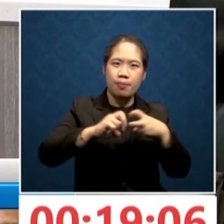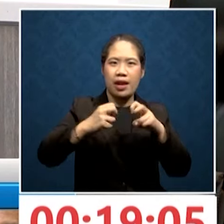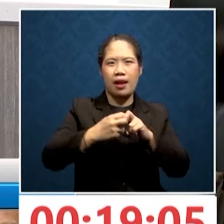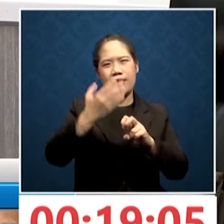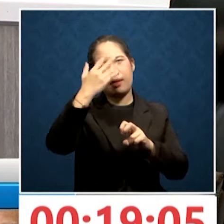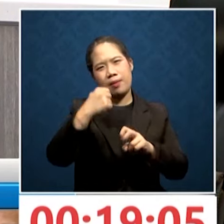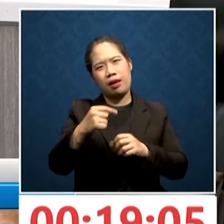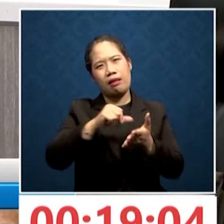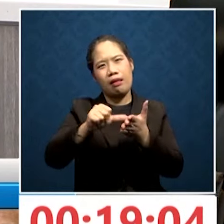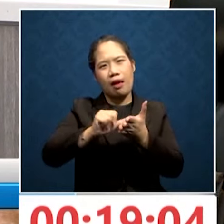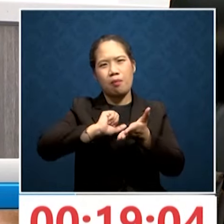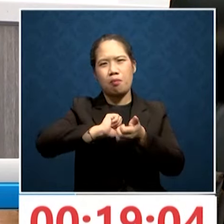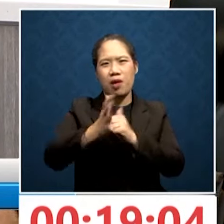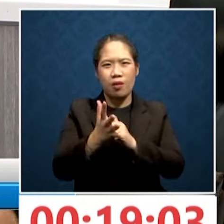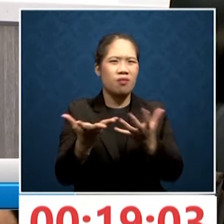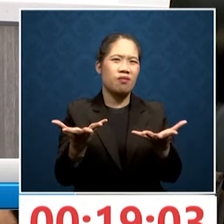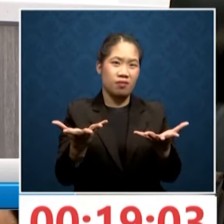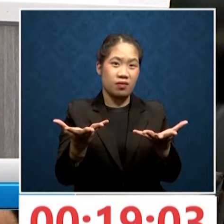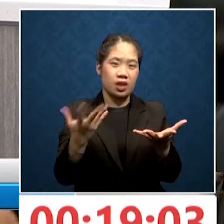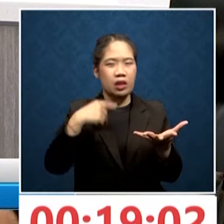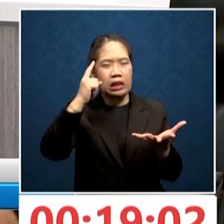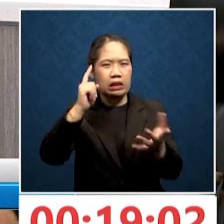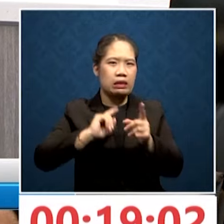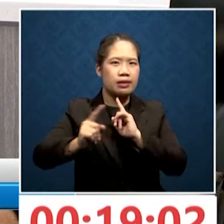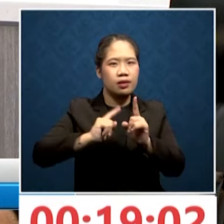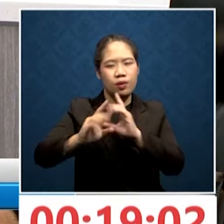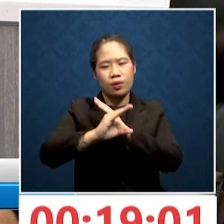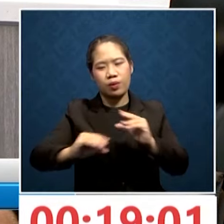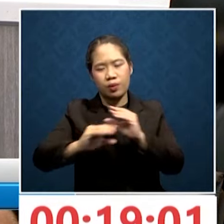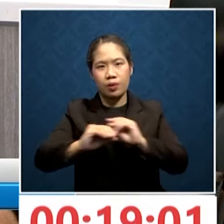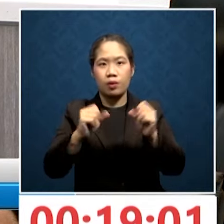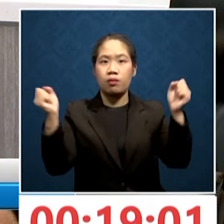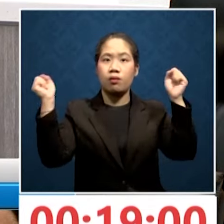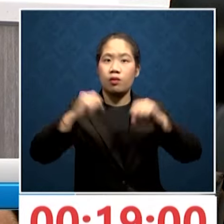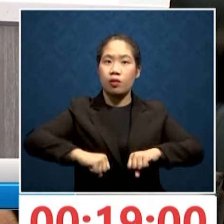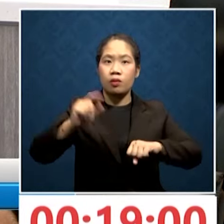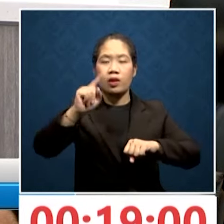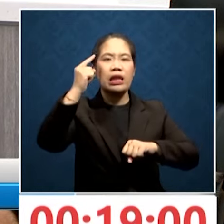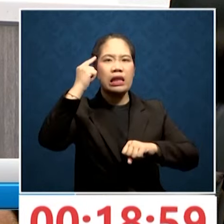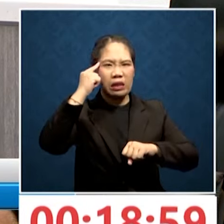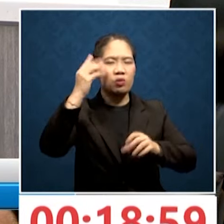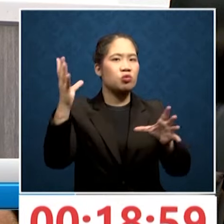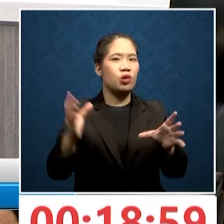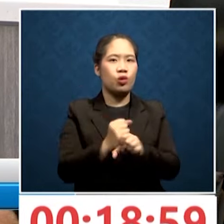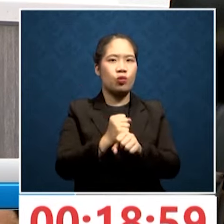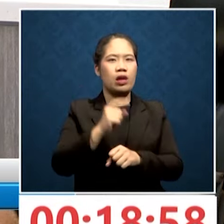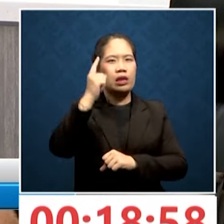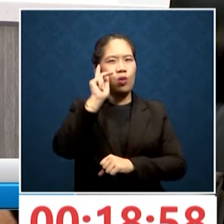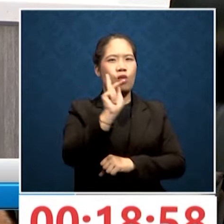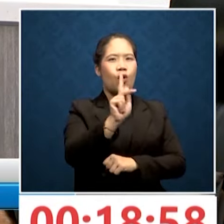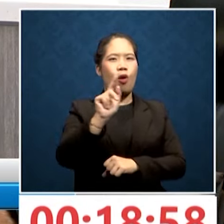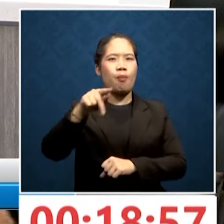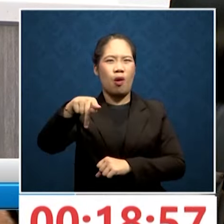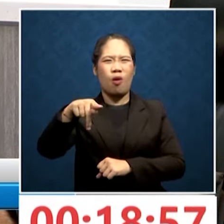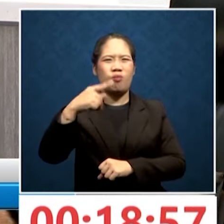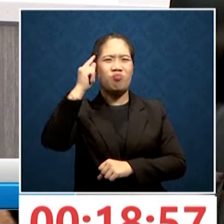ใดแล้วก็ลงความเห็นกันว่าเป็นเพราะกพ.ไม่เข้าใจข้าราชการกระทรวงสาธ